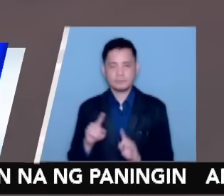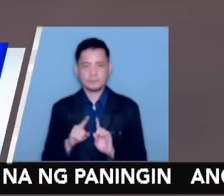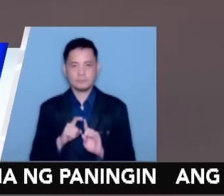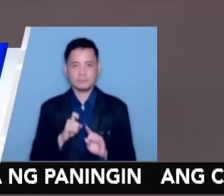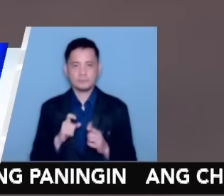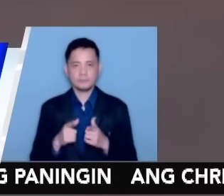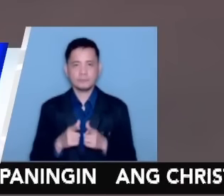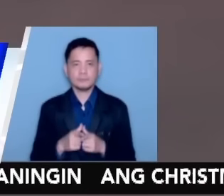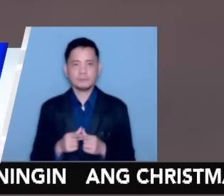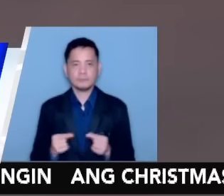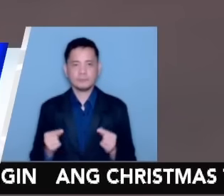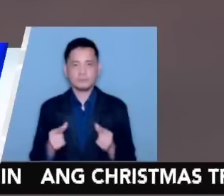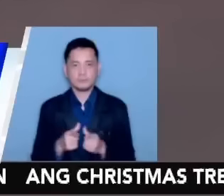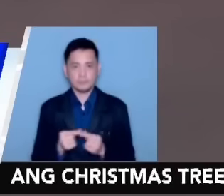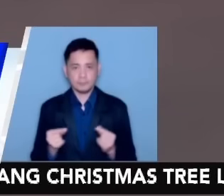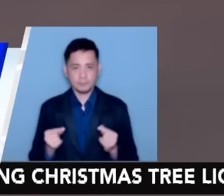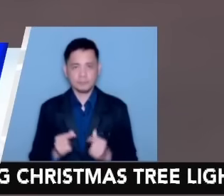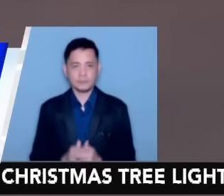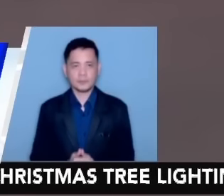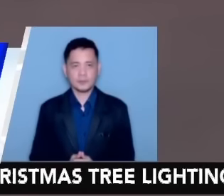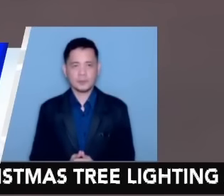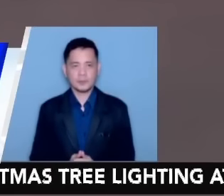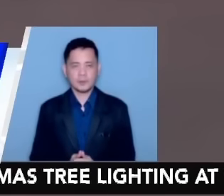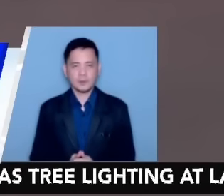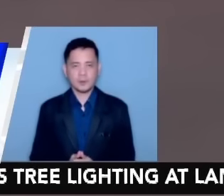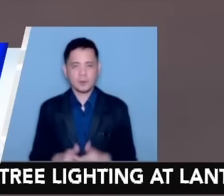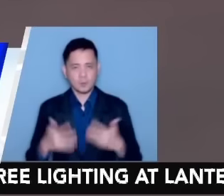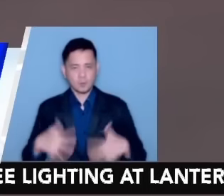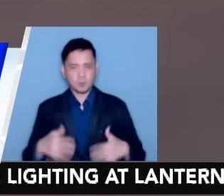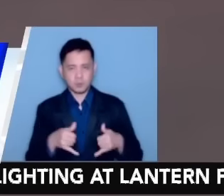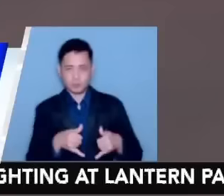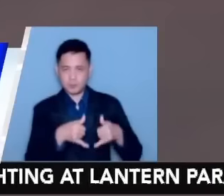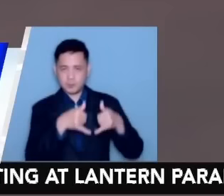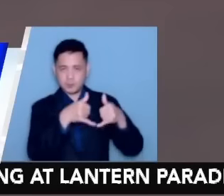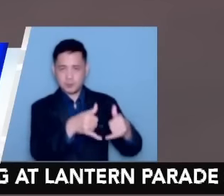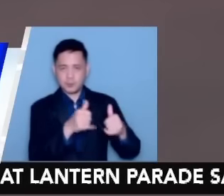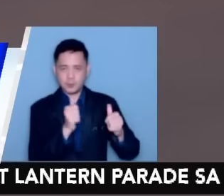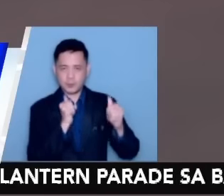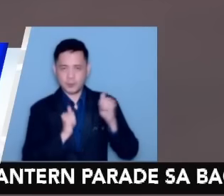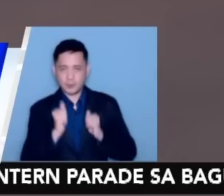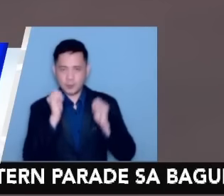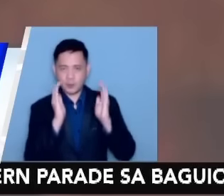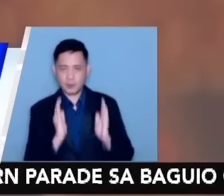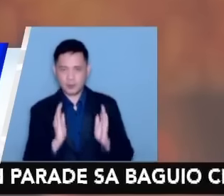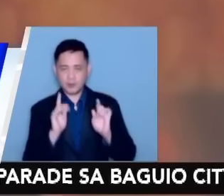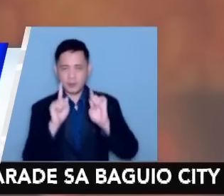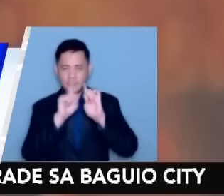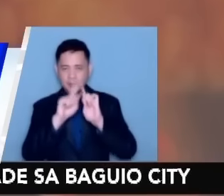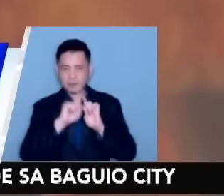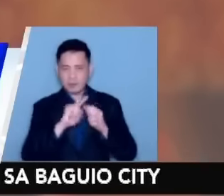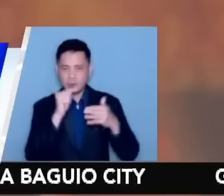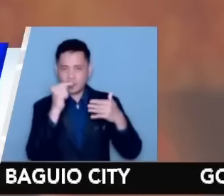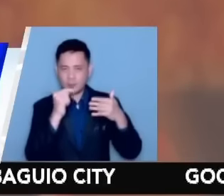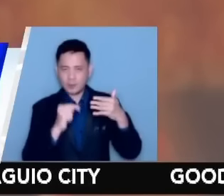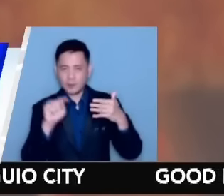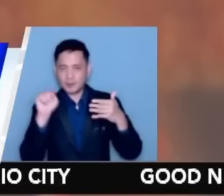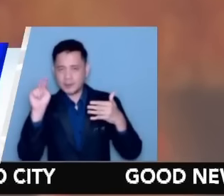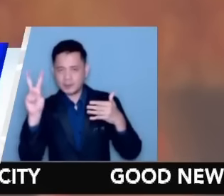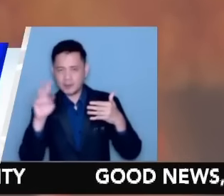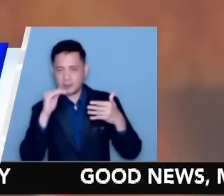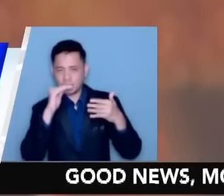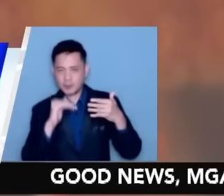Puso ang nakuha niyang Outstanding Actor Award in Cross-Cultural Series sa 2024 Imawa Ima